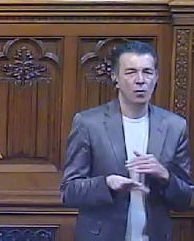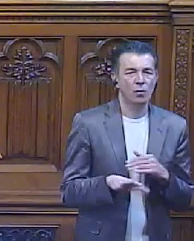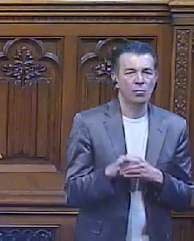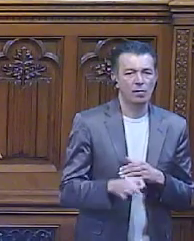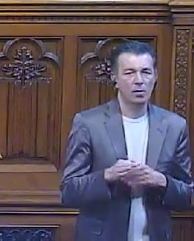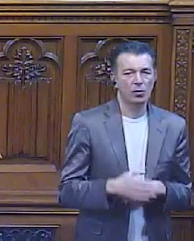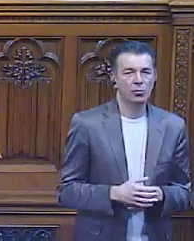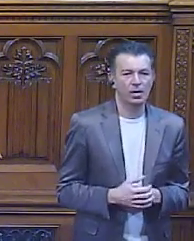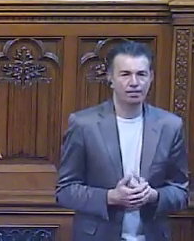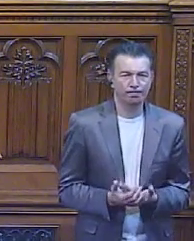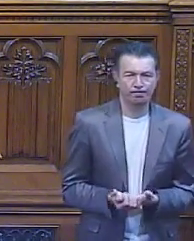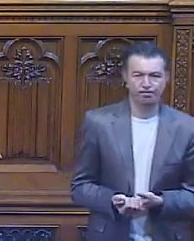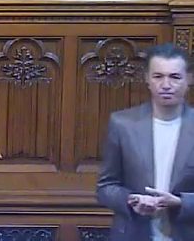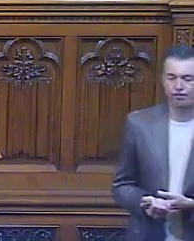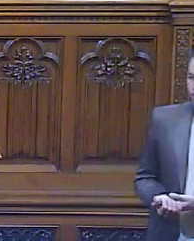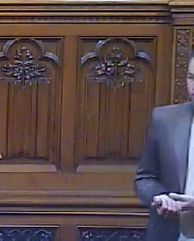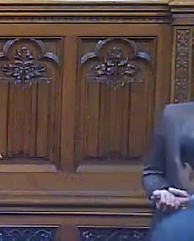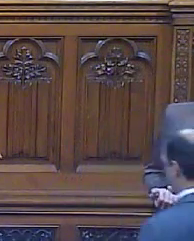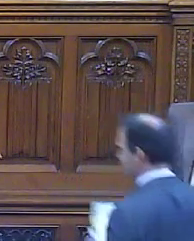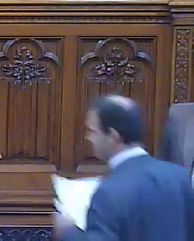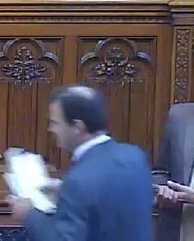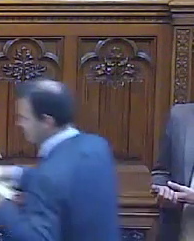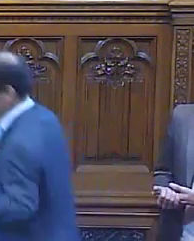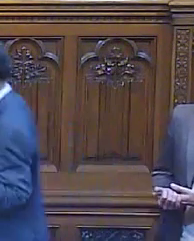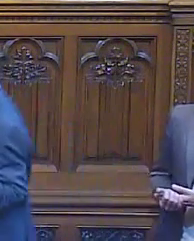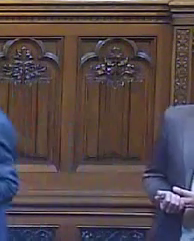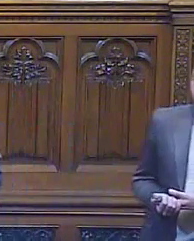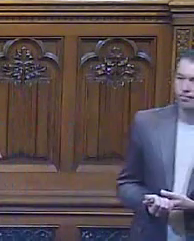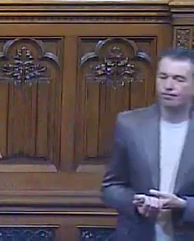15 Minuten beschränkt ist.